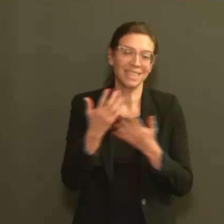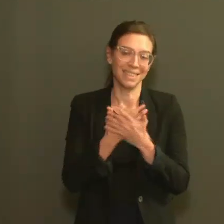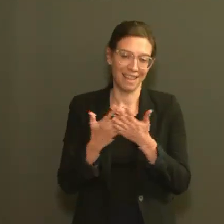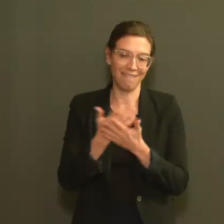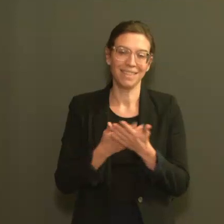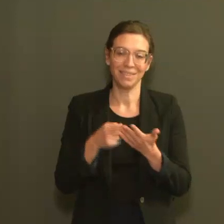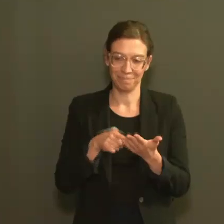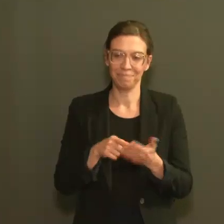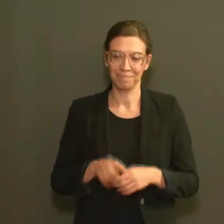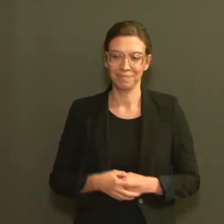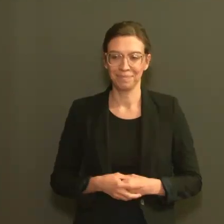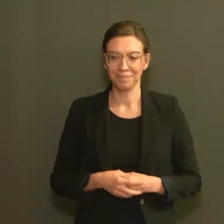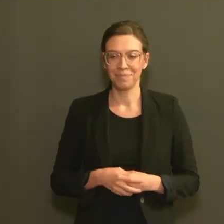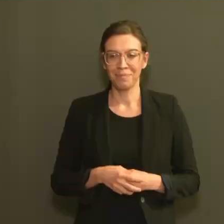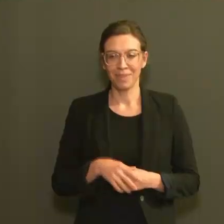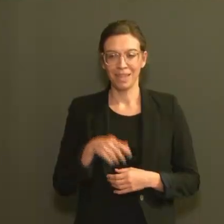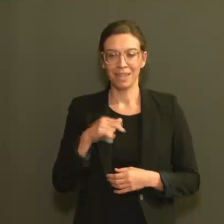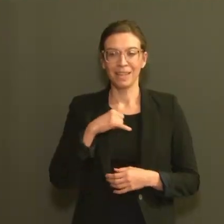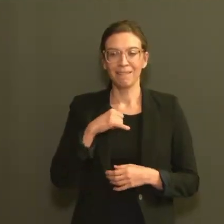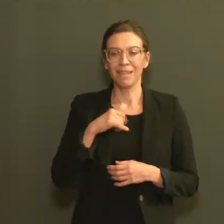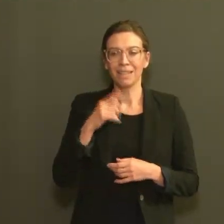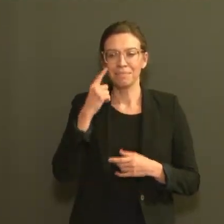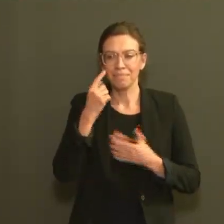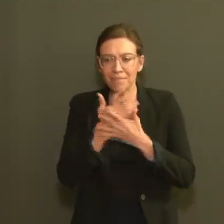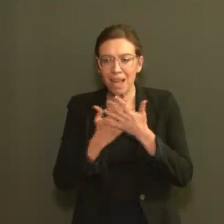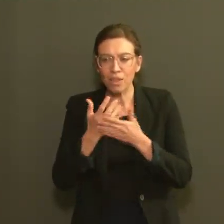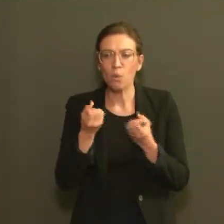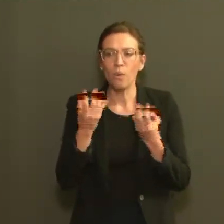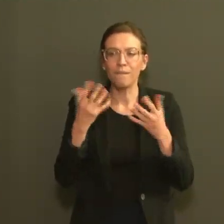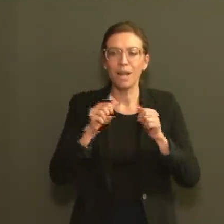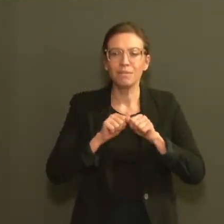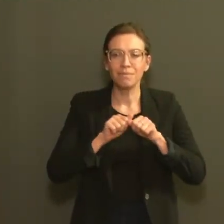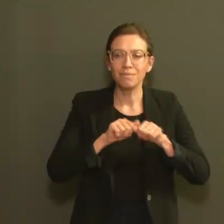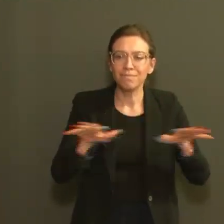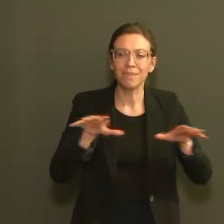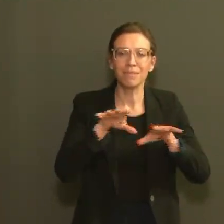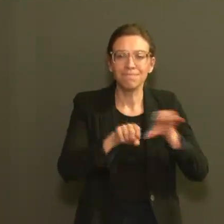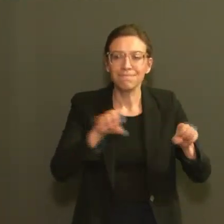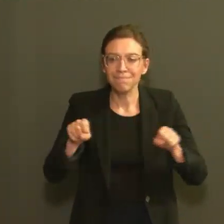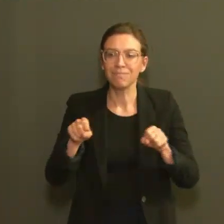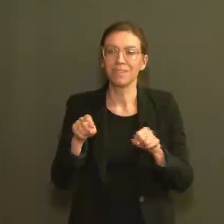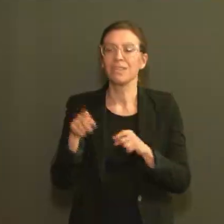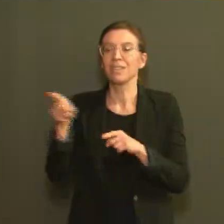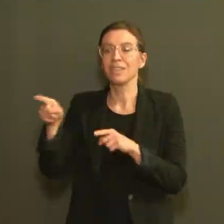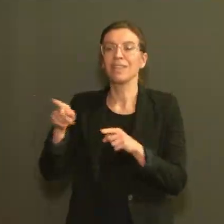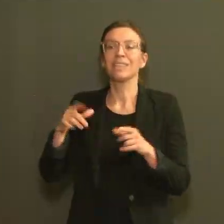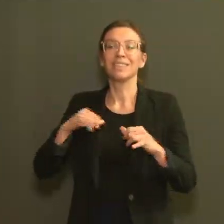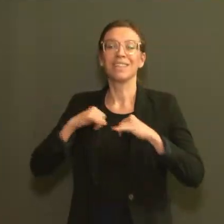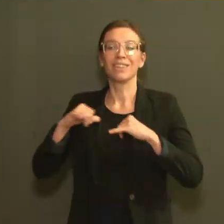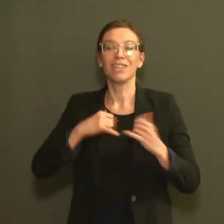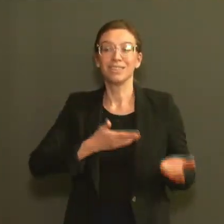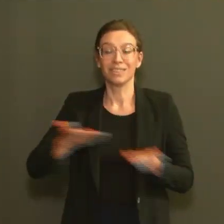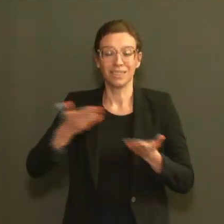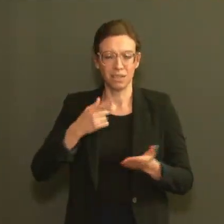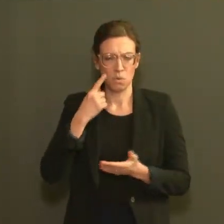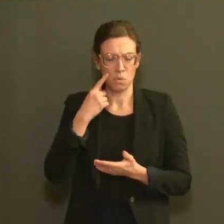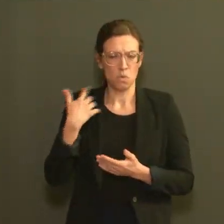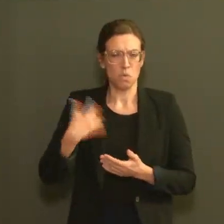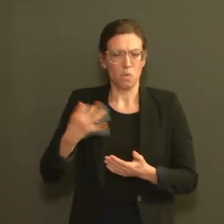aantal besmettingen en de ziekenhuisopnames blijven onrustwekkend stijgen. De afgelopen 7